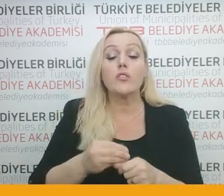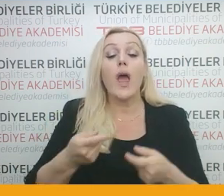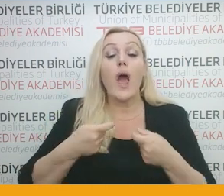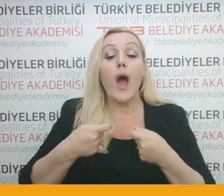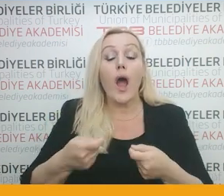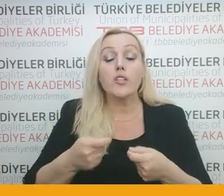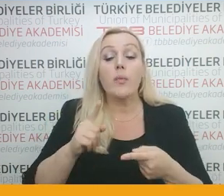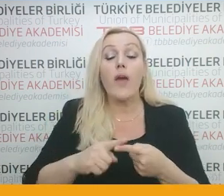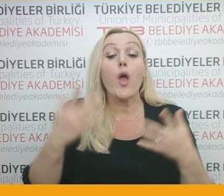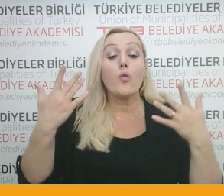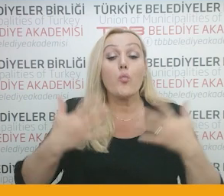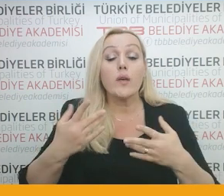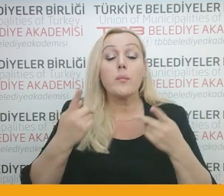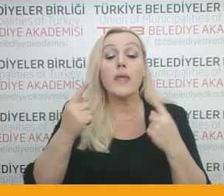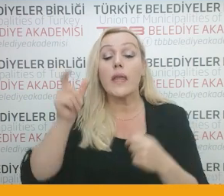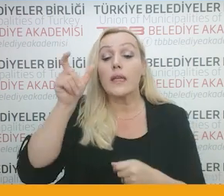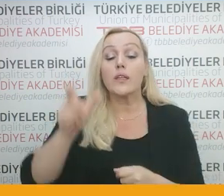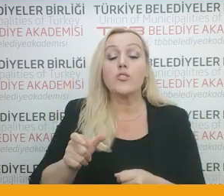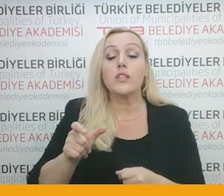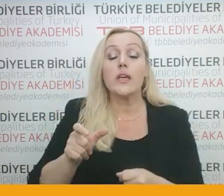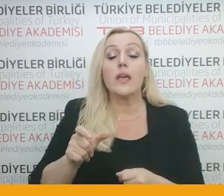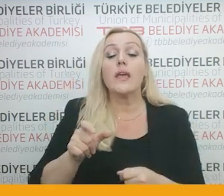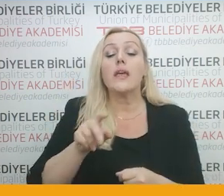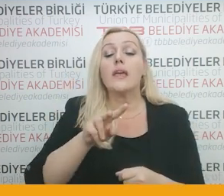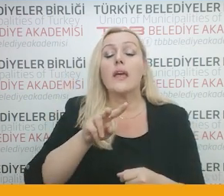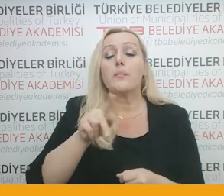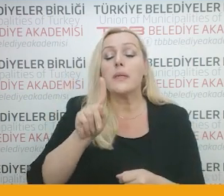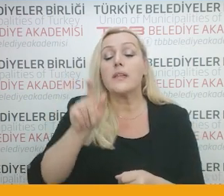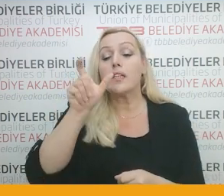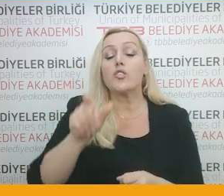muhasebe yetkililiği görevi aynı kişide birleşemez.